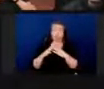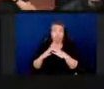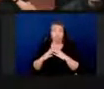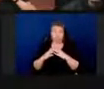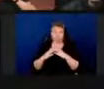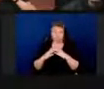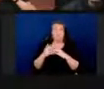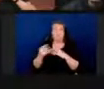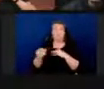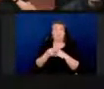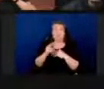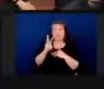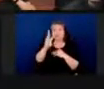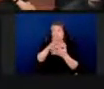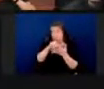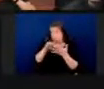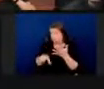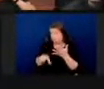tunaitekeleza mwaka huu,